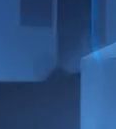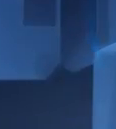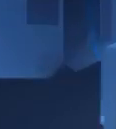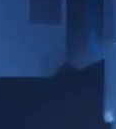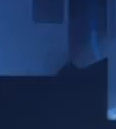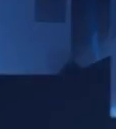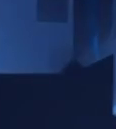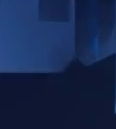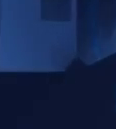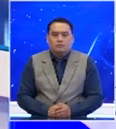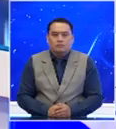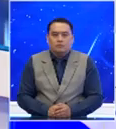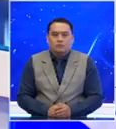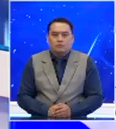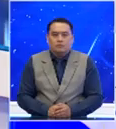ЖТСУ.